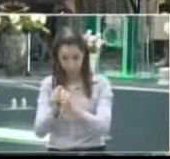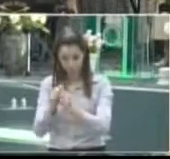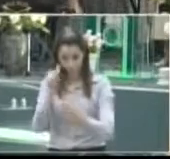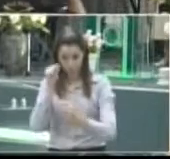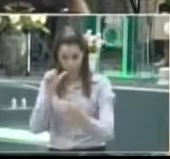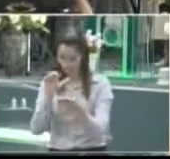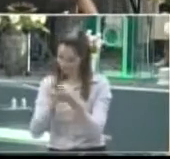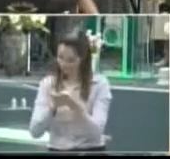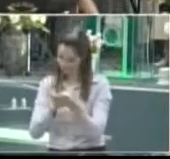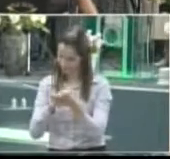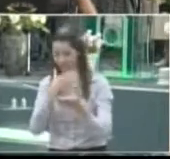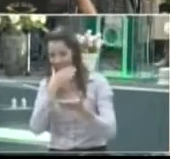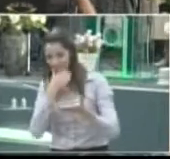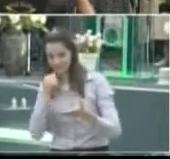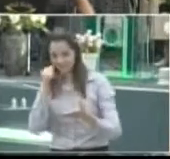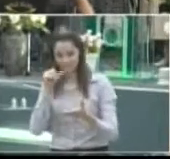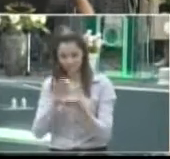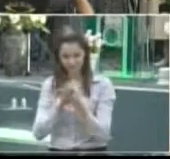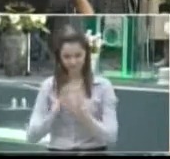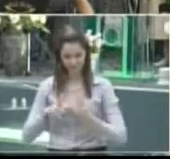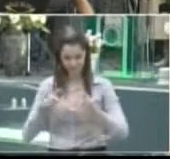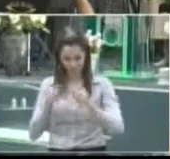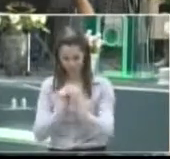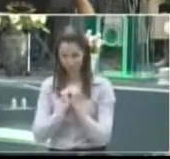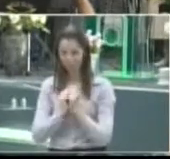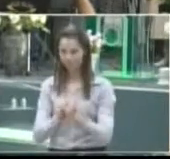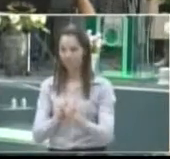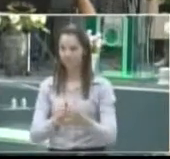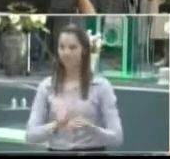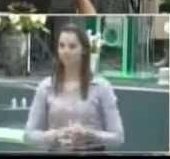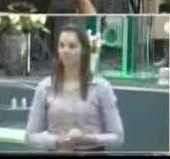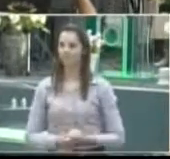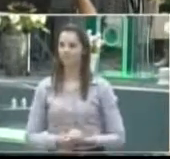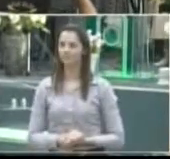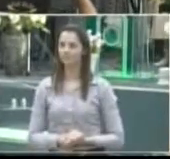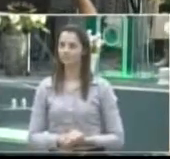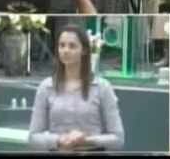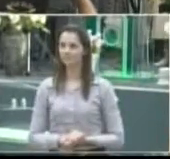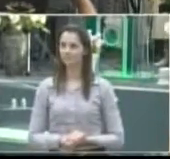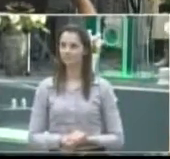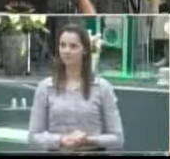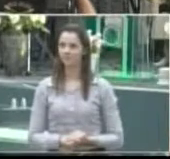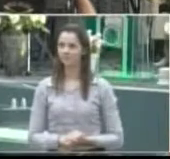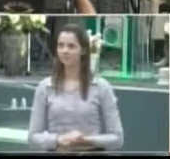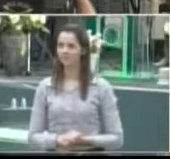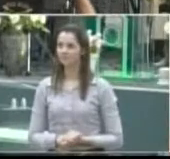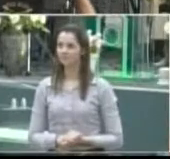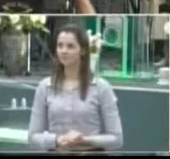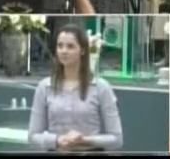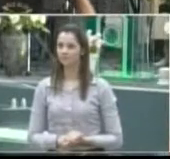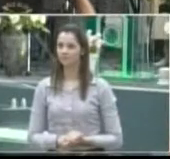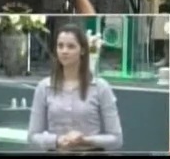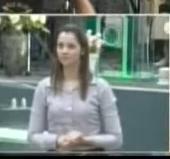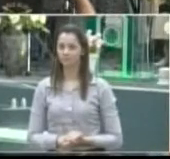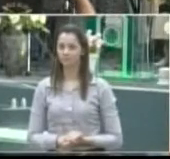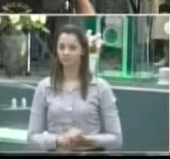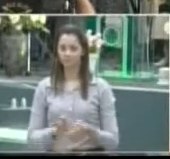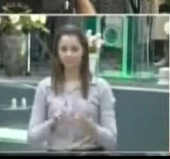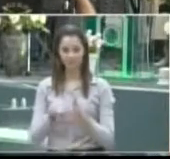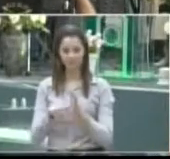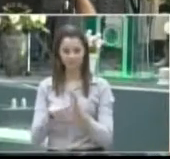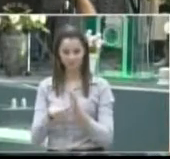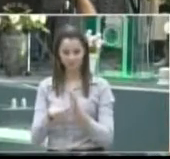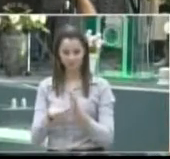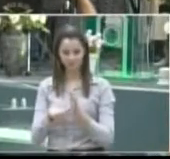nossas queridas esposas. Danach singen wir als Quartett, als gemischtes Quartett ein Lied. E depois